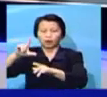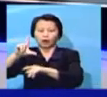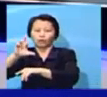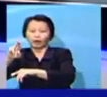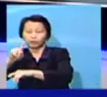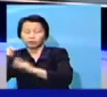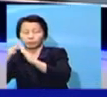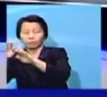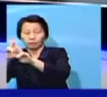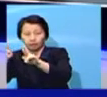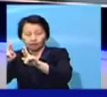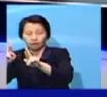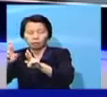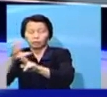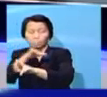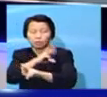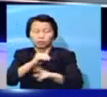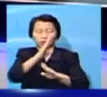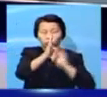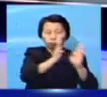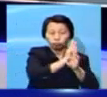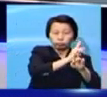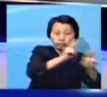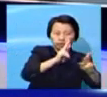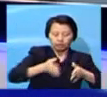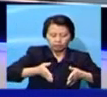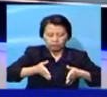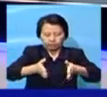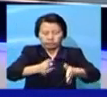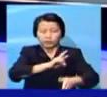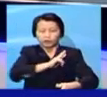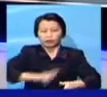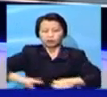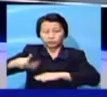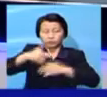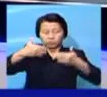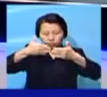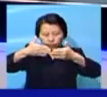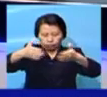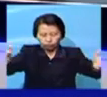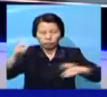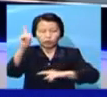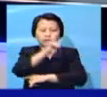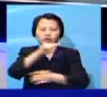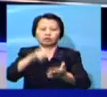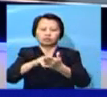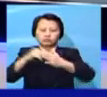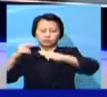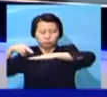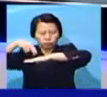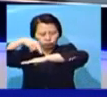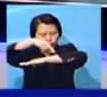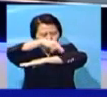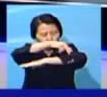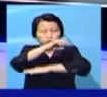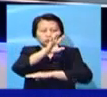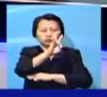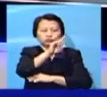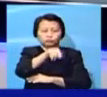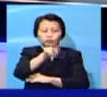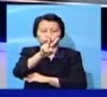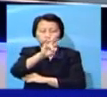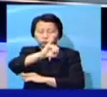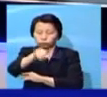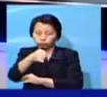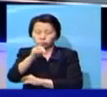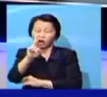Bandar raya dan wisma bumiraya di Jalan Raja Laut ibuara dibuka secara rasminya hari ini jejantas berharga r.2